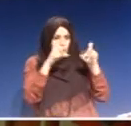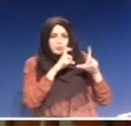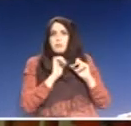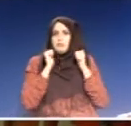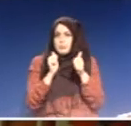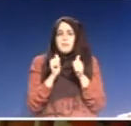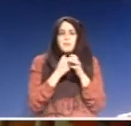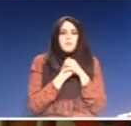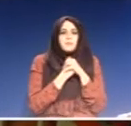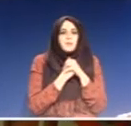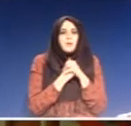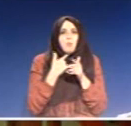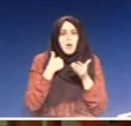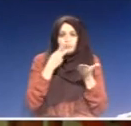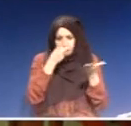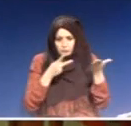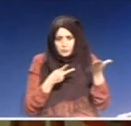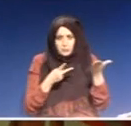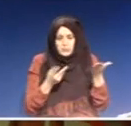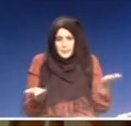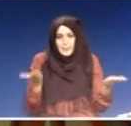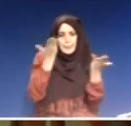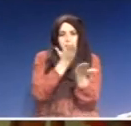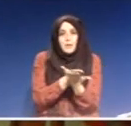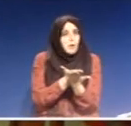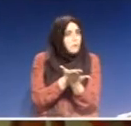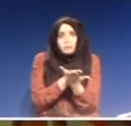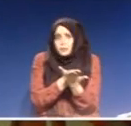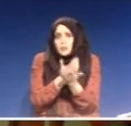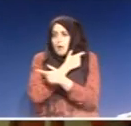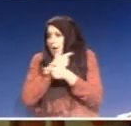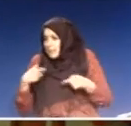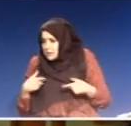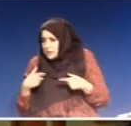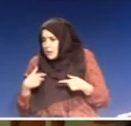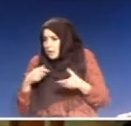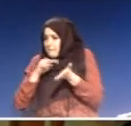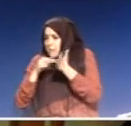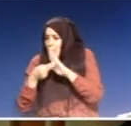لوفي كي درت ليطا دي ليو خرجوا ماشي كيف كيف مع الكاداستر خرج ماشي كيف كيف دونك دوكا